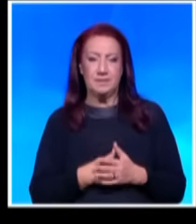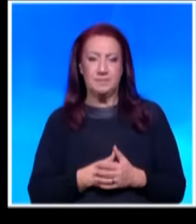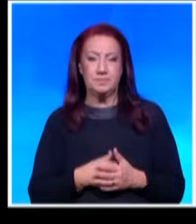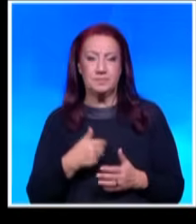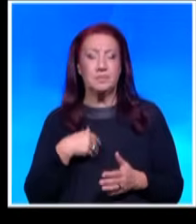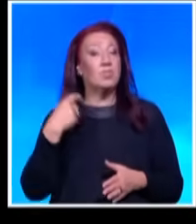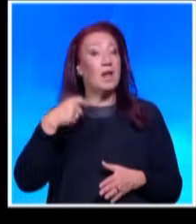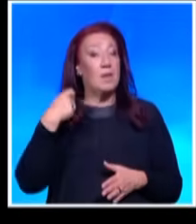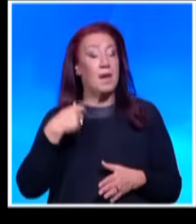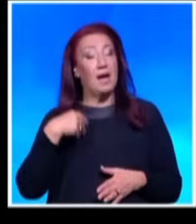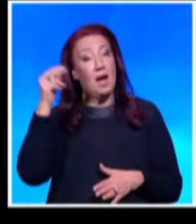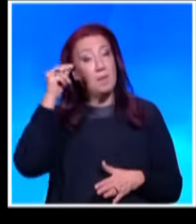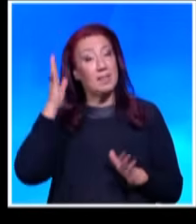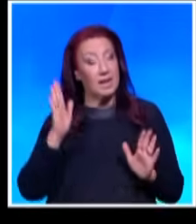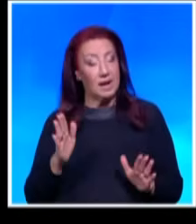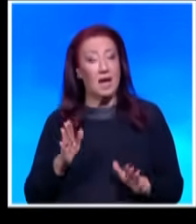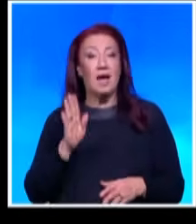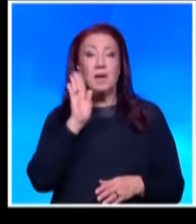Майка ми е българка, баща ми е турчин.